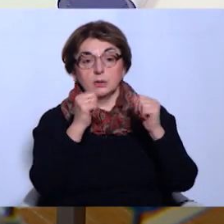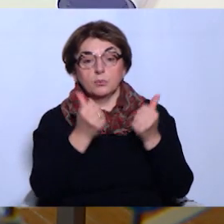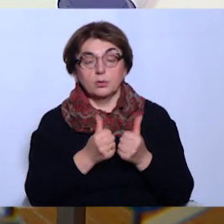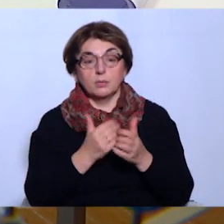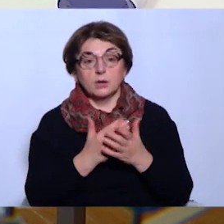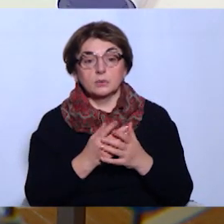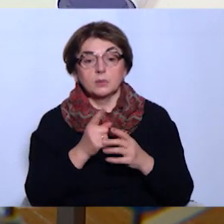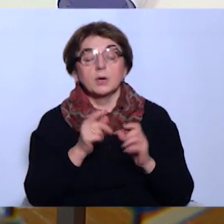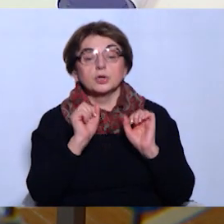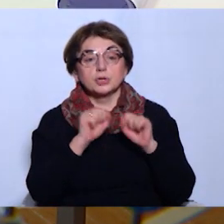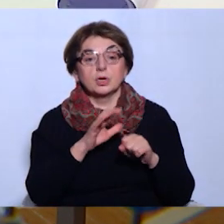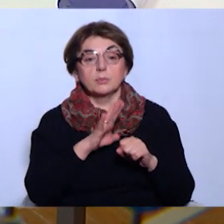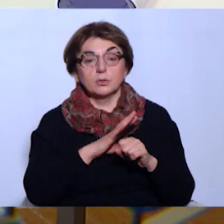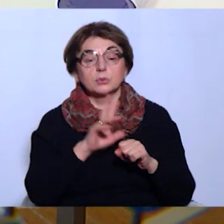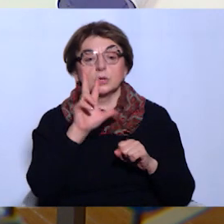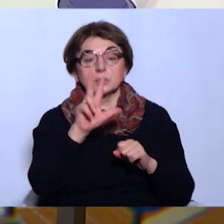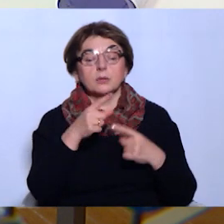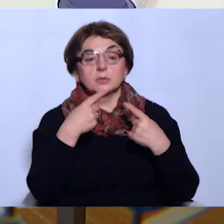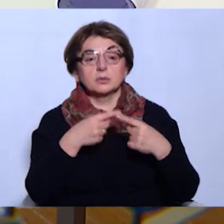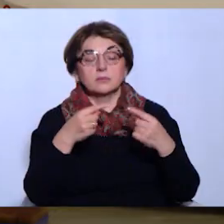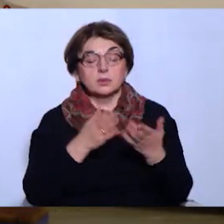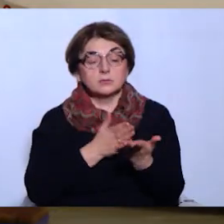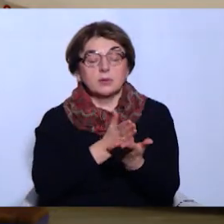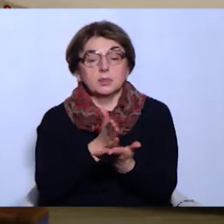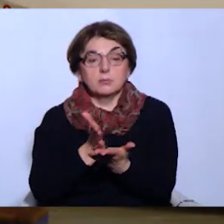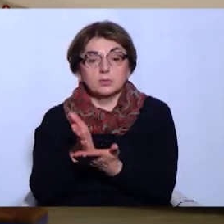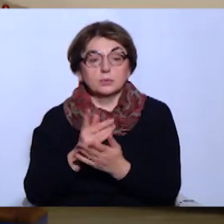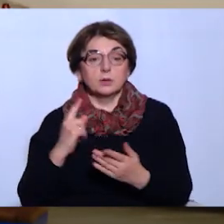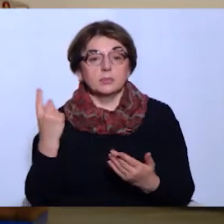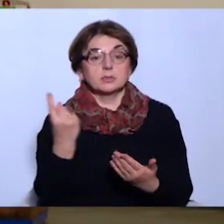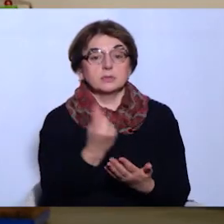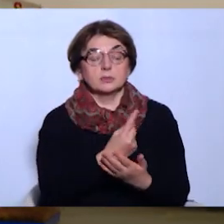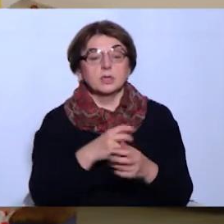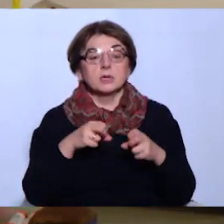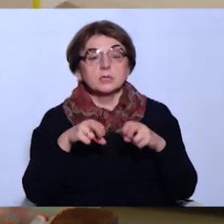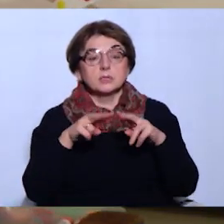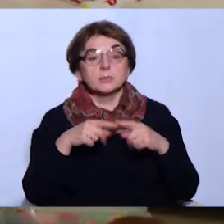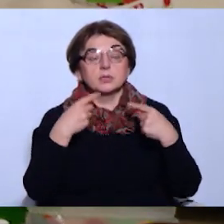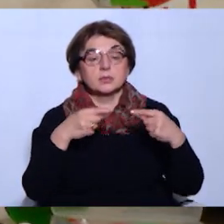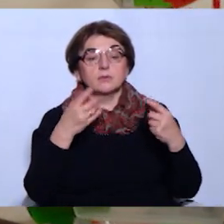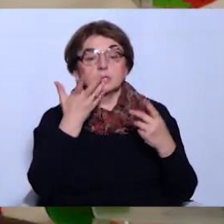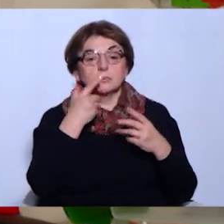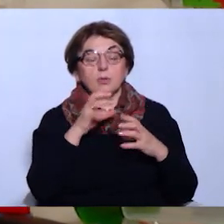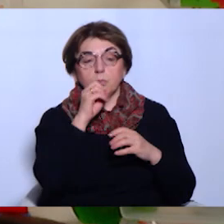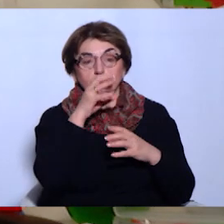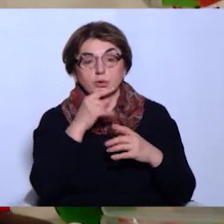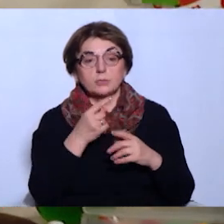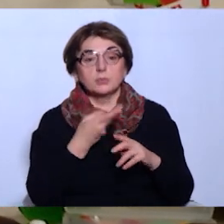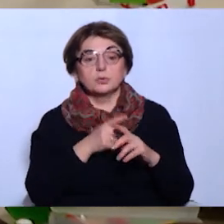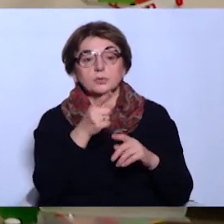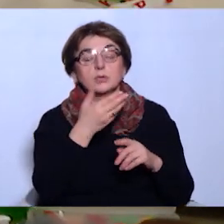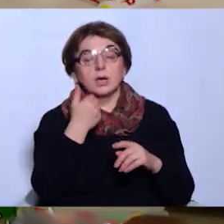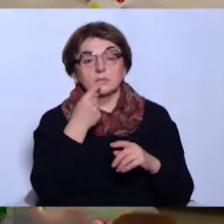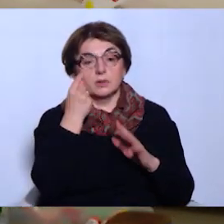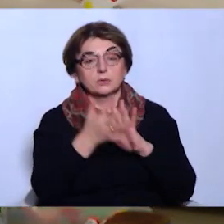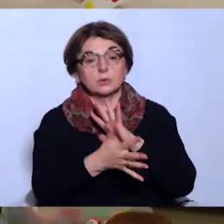მას შეიძლება ჰქონდეს სამი სხვადასხვა მიმართულება სივრცეში. სპეციალურად ავიღე სხვადასხვა ფერის ბურჟტები, რომელიც თქვენთვის ძალიან თვალსაჩინო